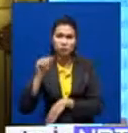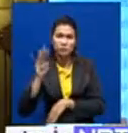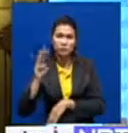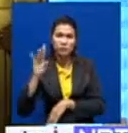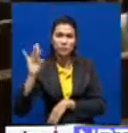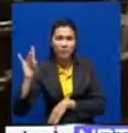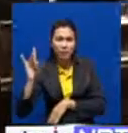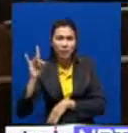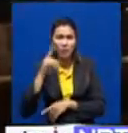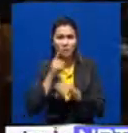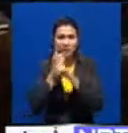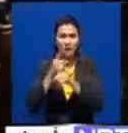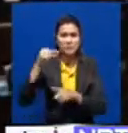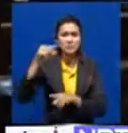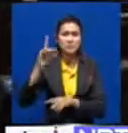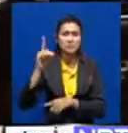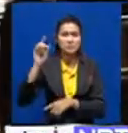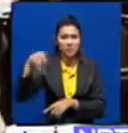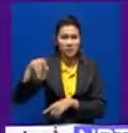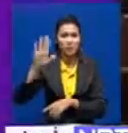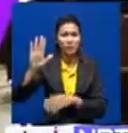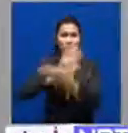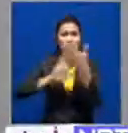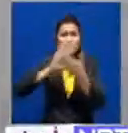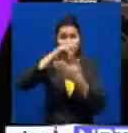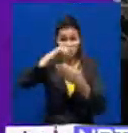0.48 ของ GDP รวมในประเทศ